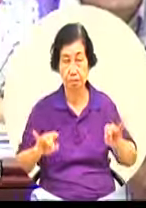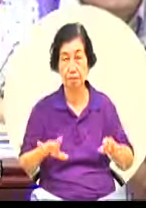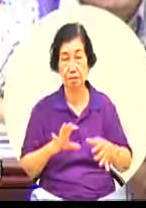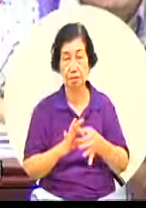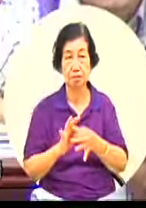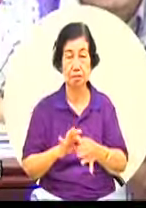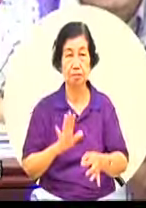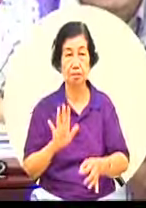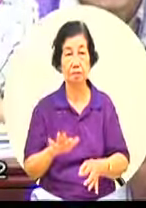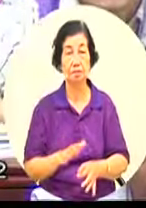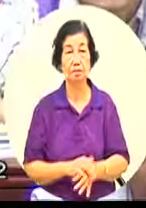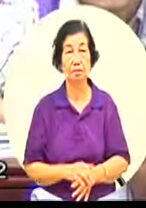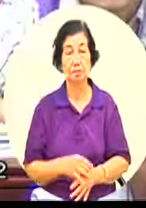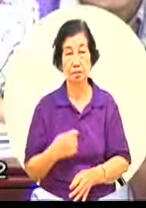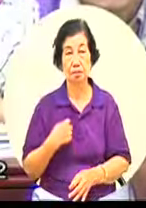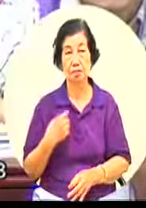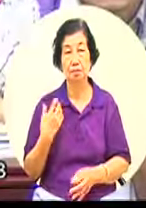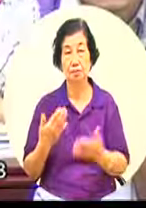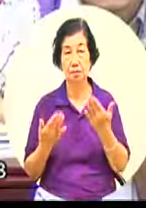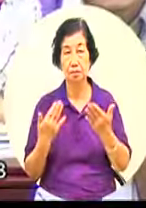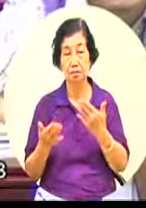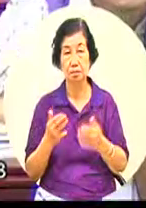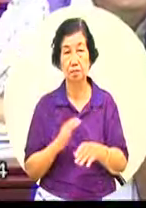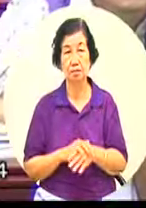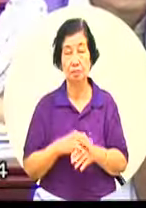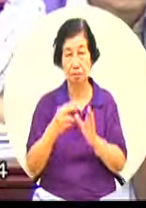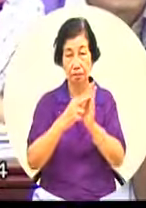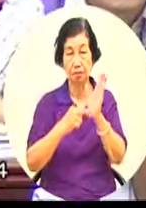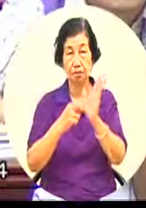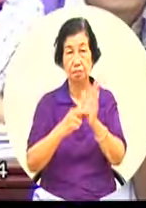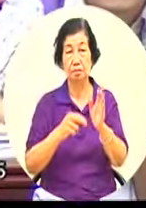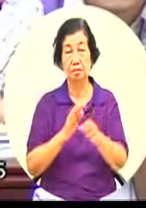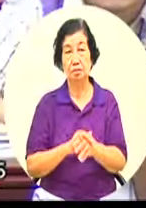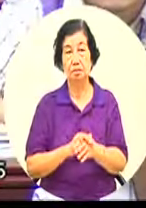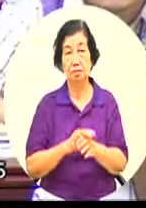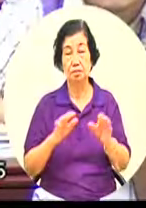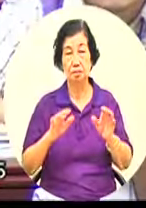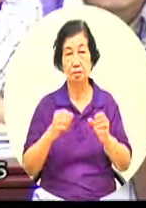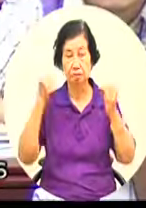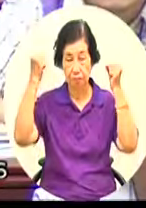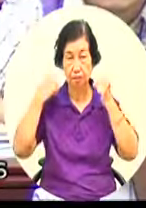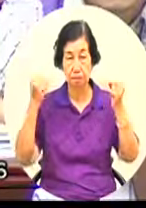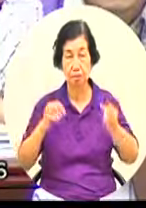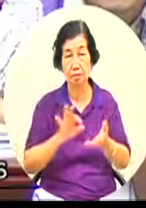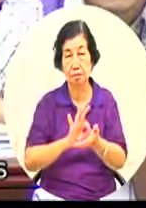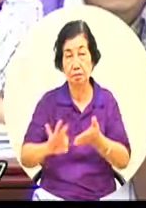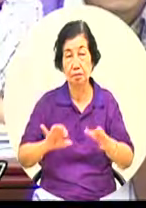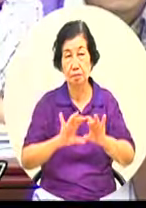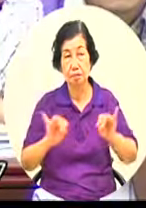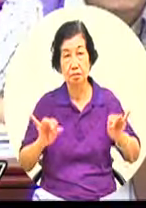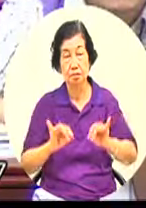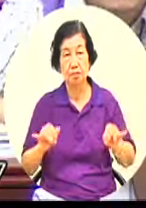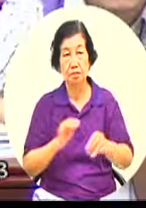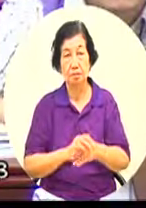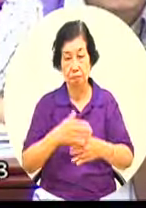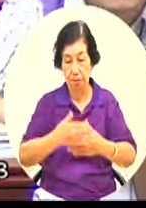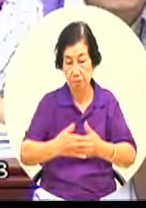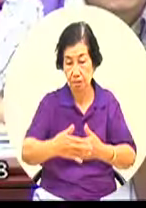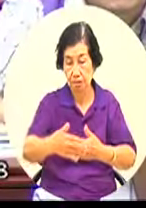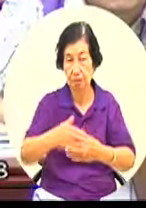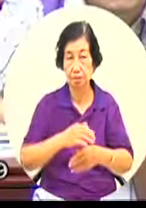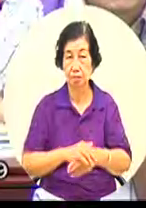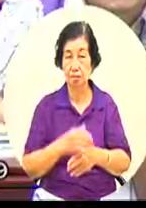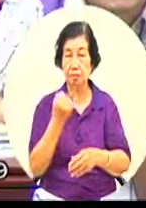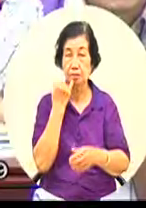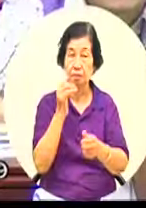一般来讲，就我理解的部分，我就先做说明是，如果说这个体育用地，我们在规划过程中，如果能够满足市民